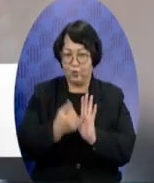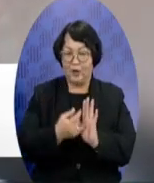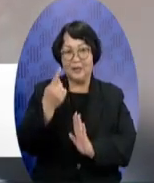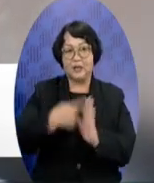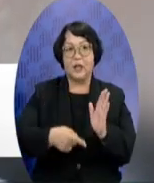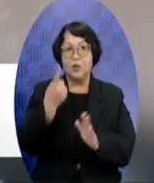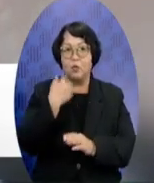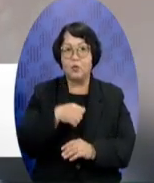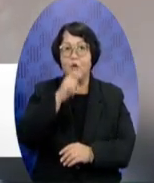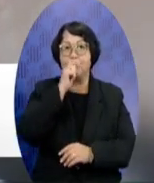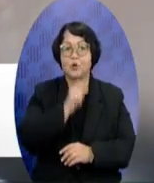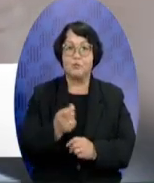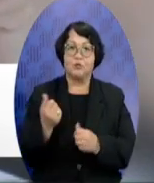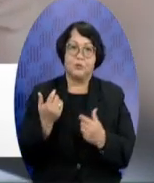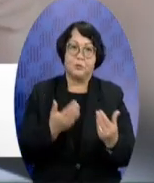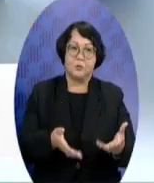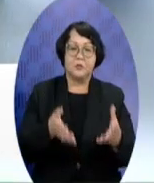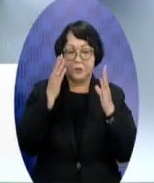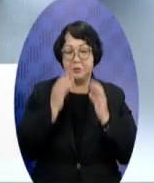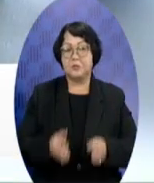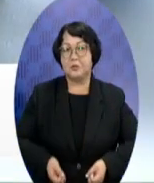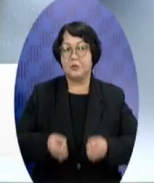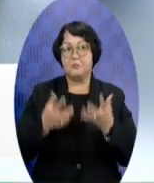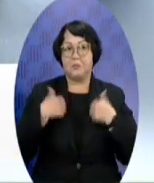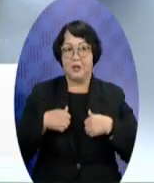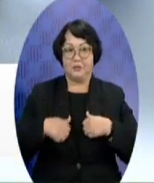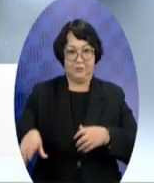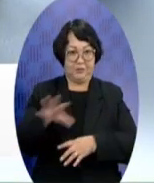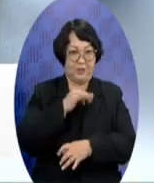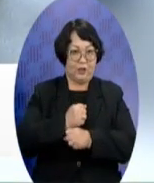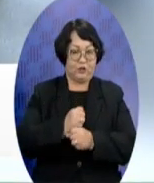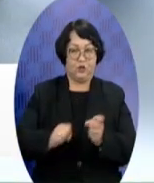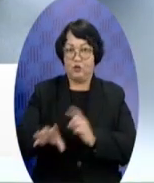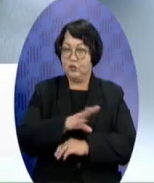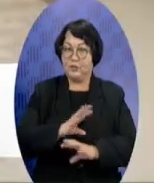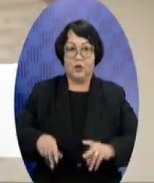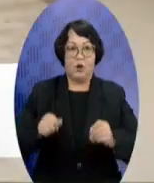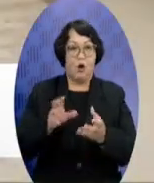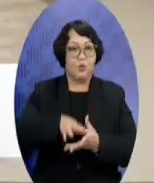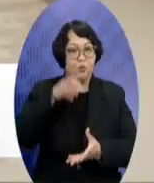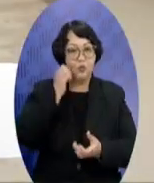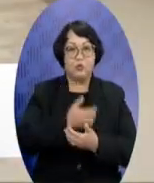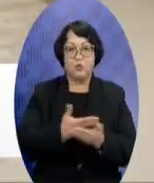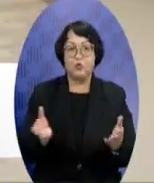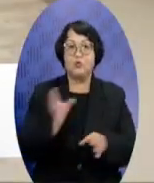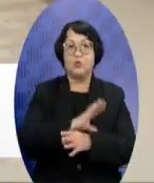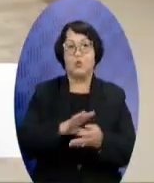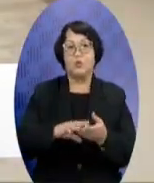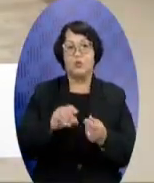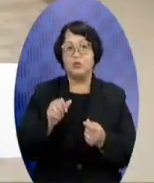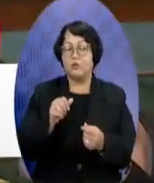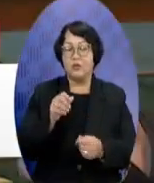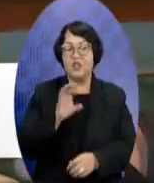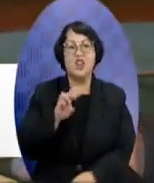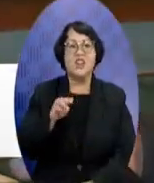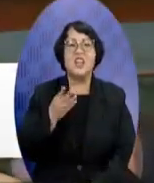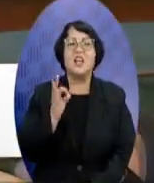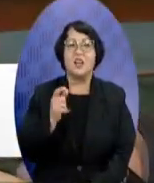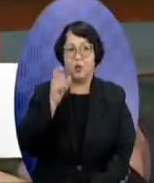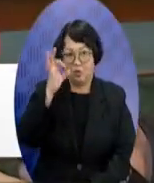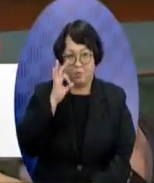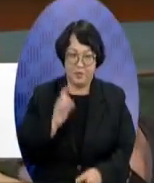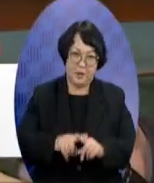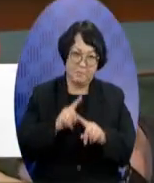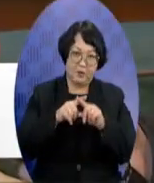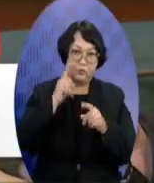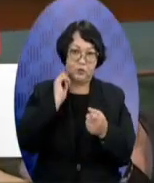олгохоор болсон юм. Цаашид ч багш нарын ажиллах нөхцөлийг нь сайжруулах, оюутнуудад олгодог тэтгэлгийн хэмжээг нэмэгдүүлэхээр зорж байна. Засгийн газраас